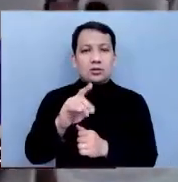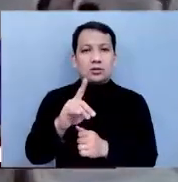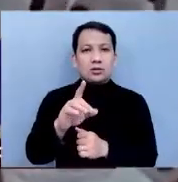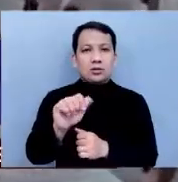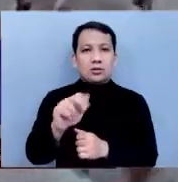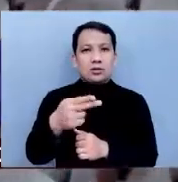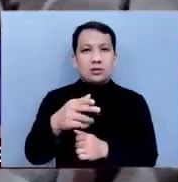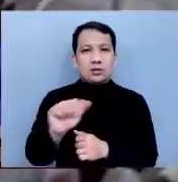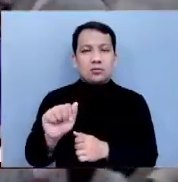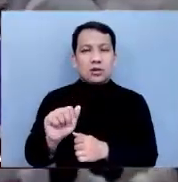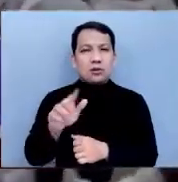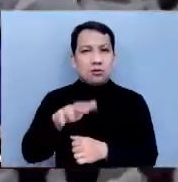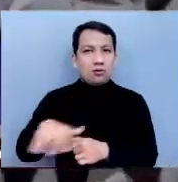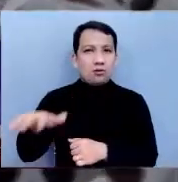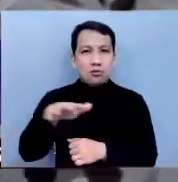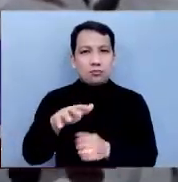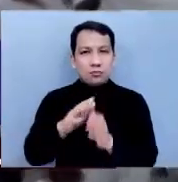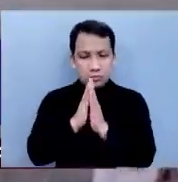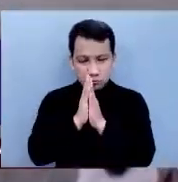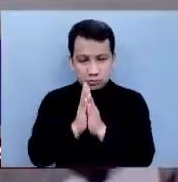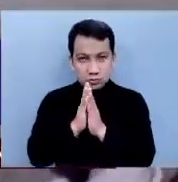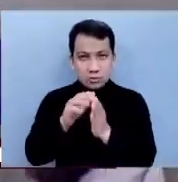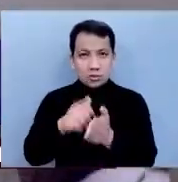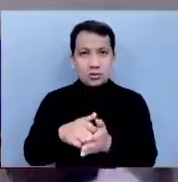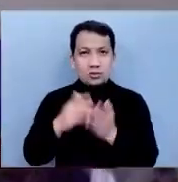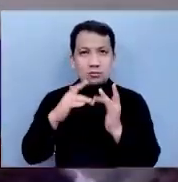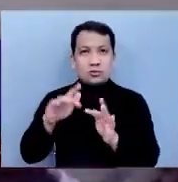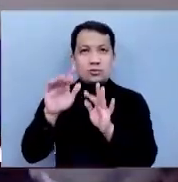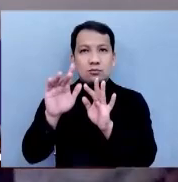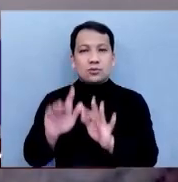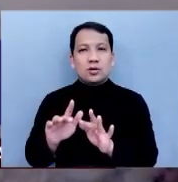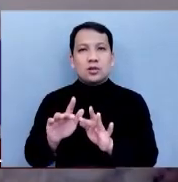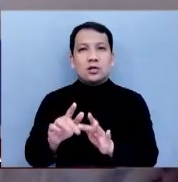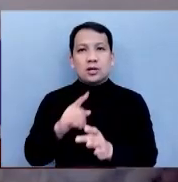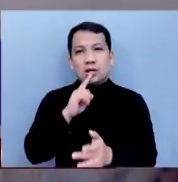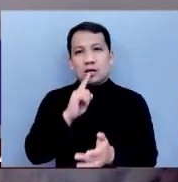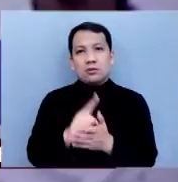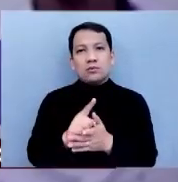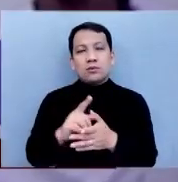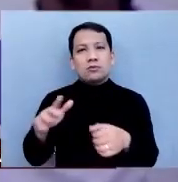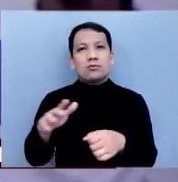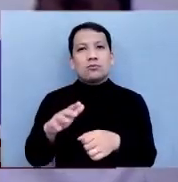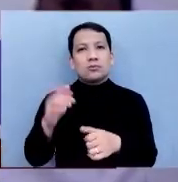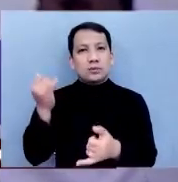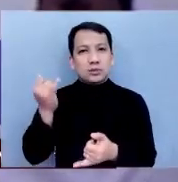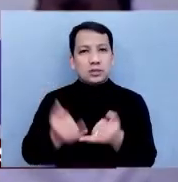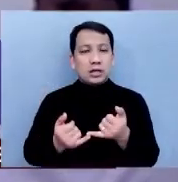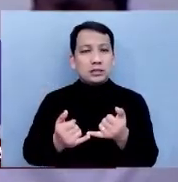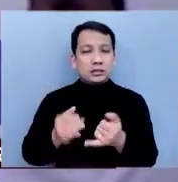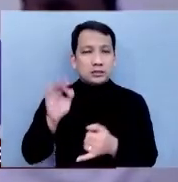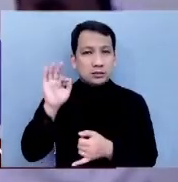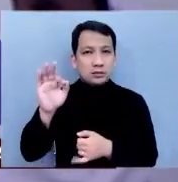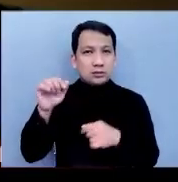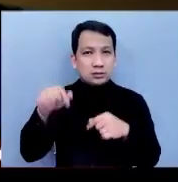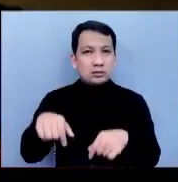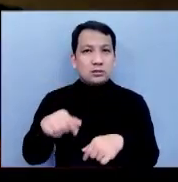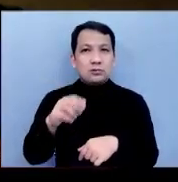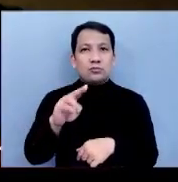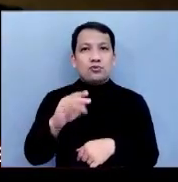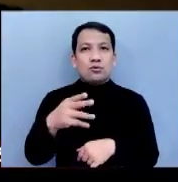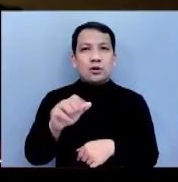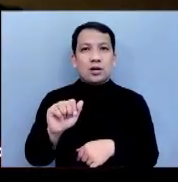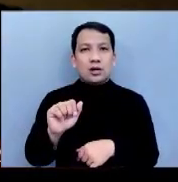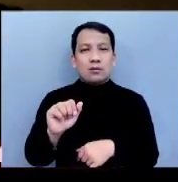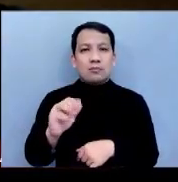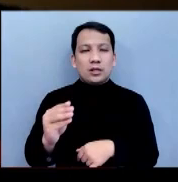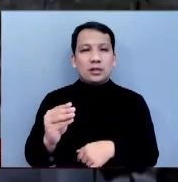na nanalangin ang mga pilgrim sa Mount of Mercy kung saan pinaniniwala ang huling nangaral ang propetang si Muhammad.